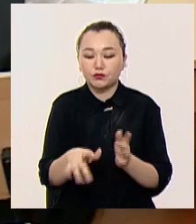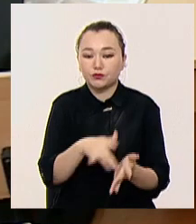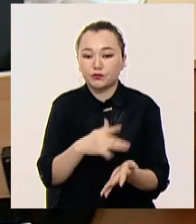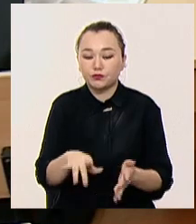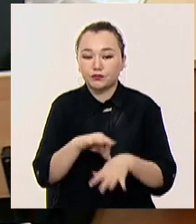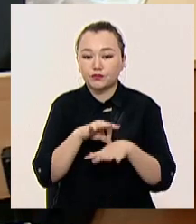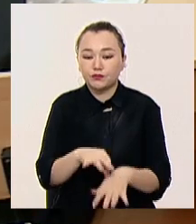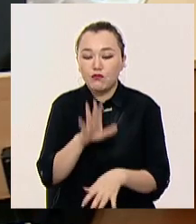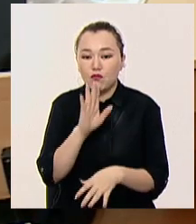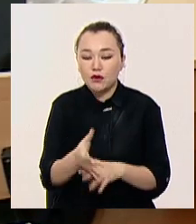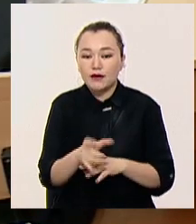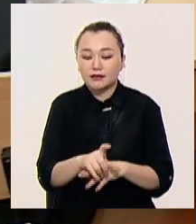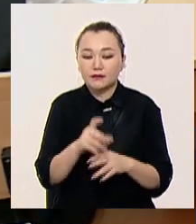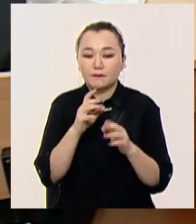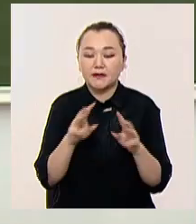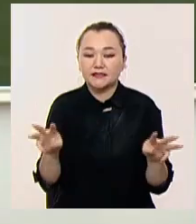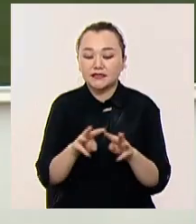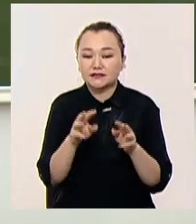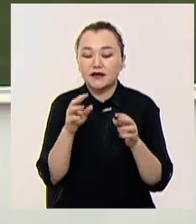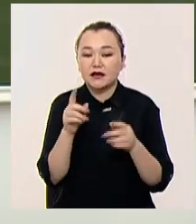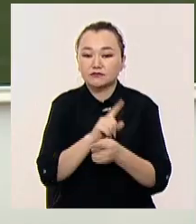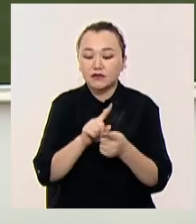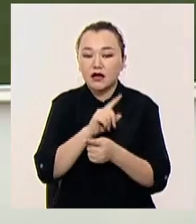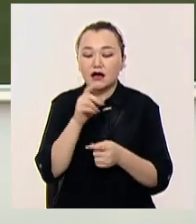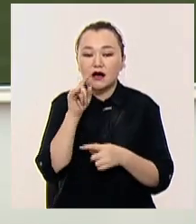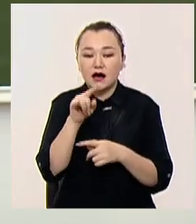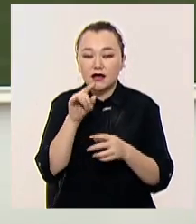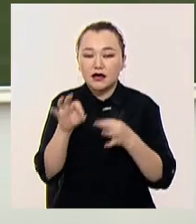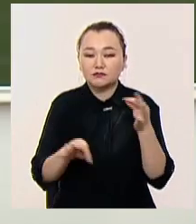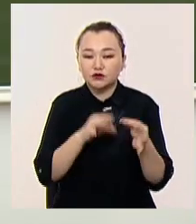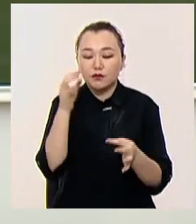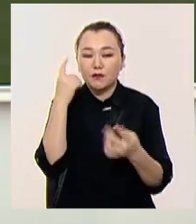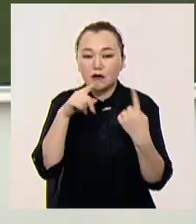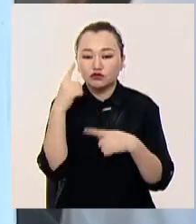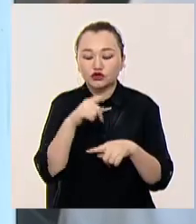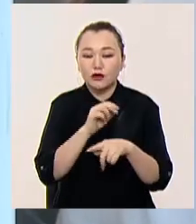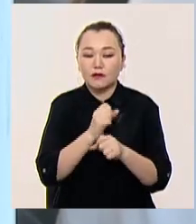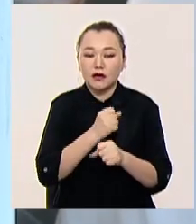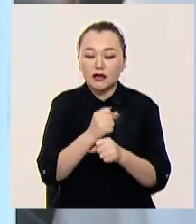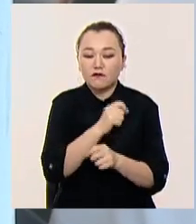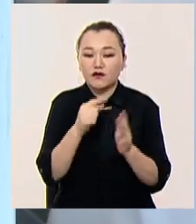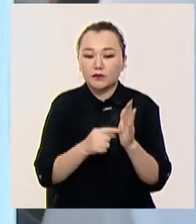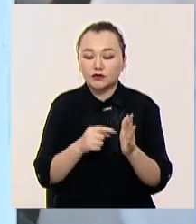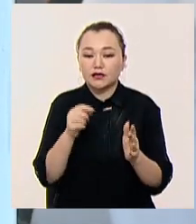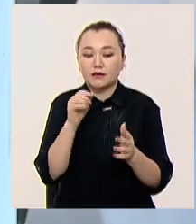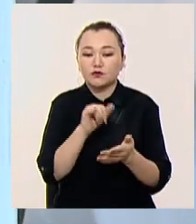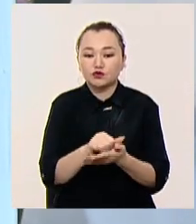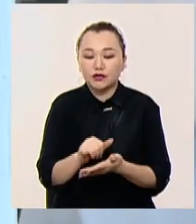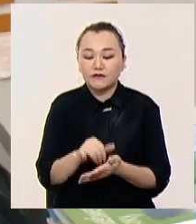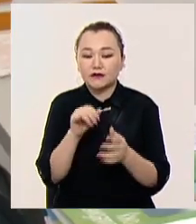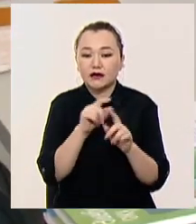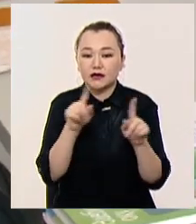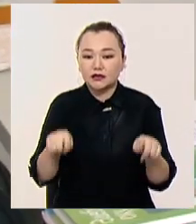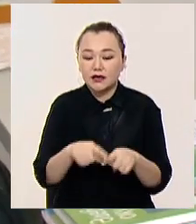Сейчас Министерство цифрового развития, инноваций и аэрокосмической промышленности прорабатывает вопрос поставки устройств в школы. Гаджет